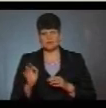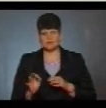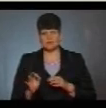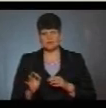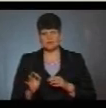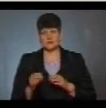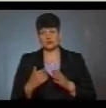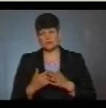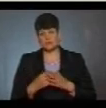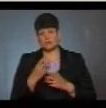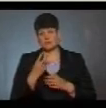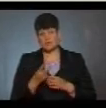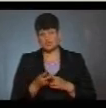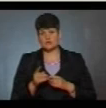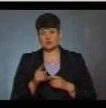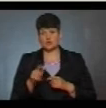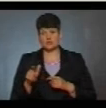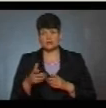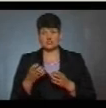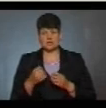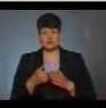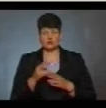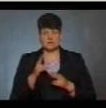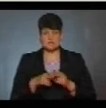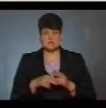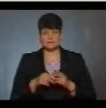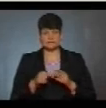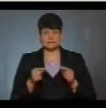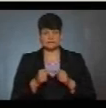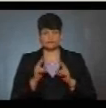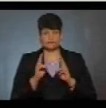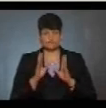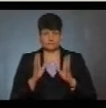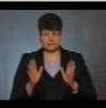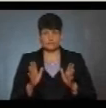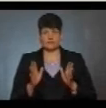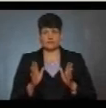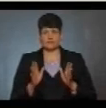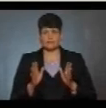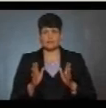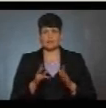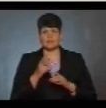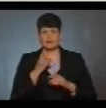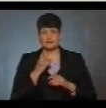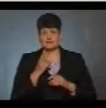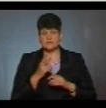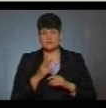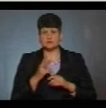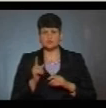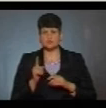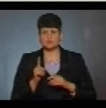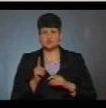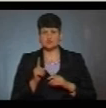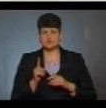22%. Тобто, бачите, ще люди до кінця не впевнені, але вже видно чітка тенденція,